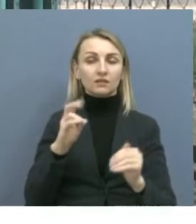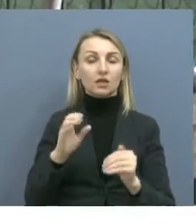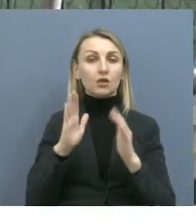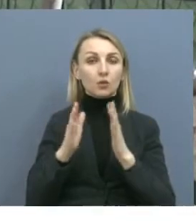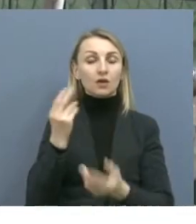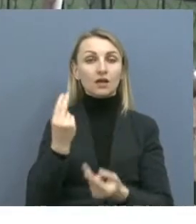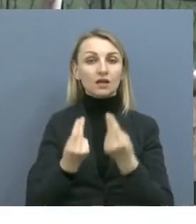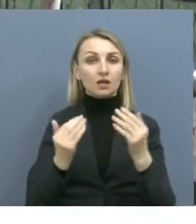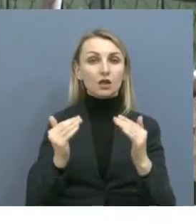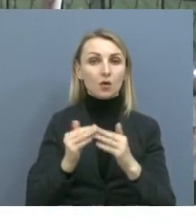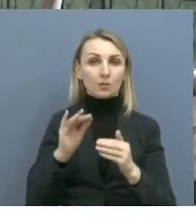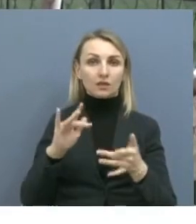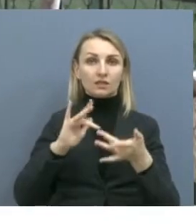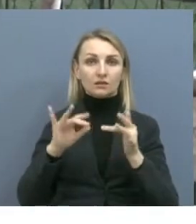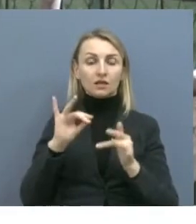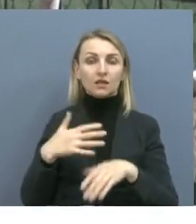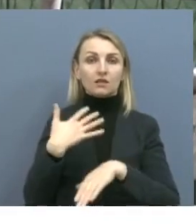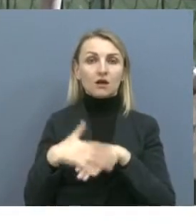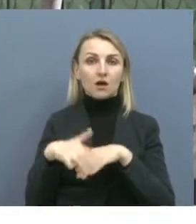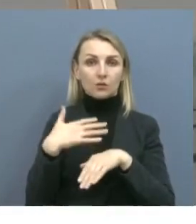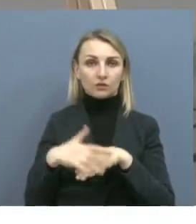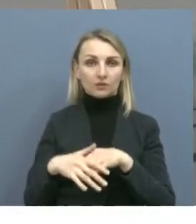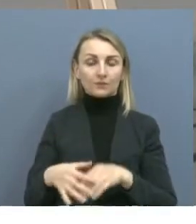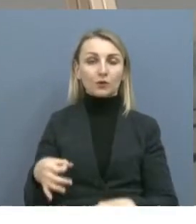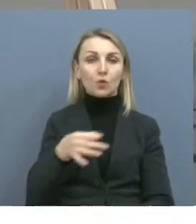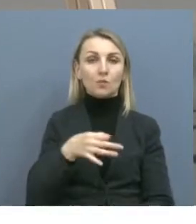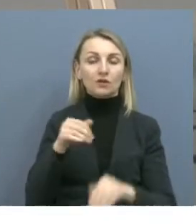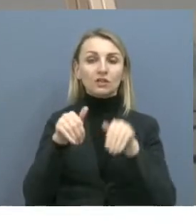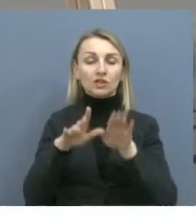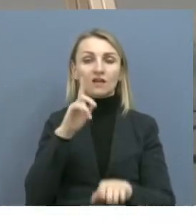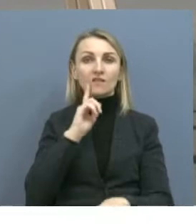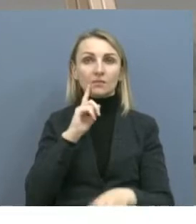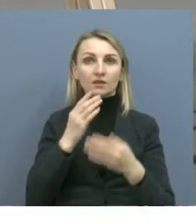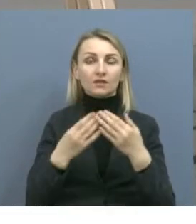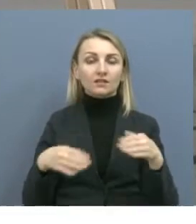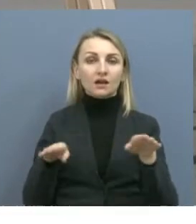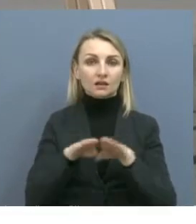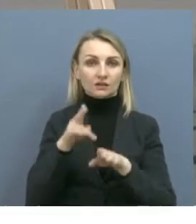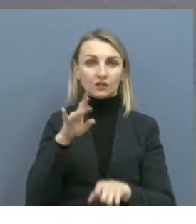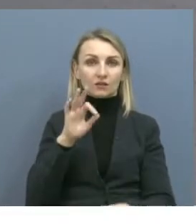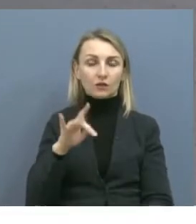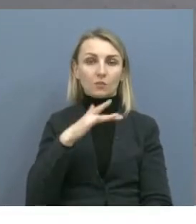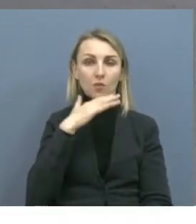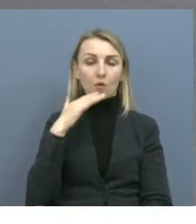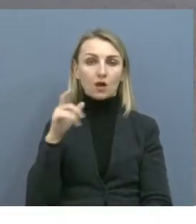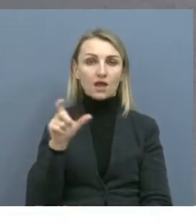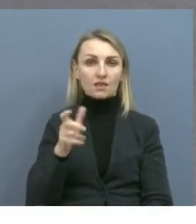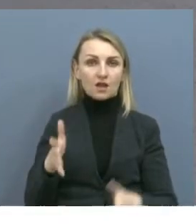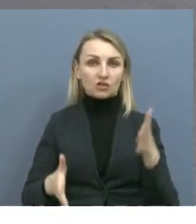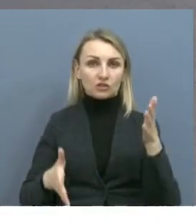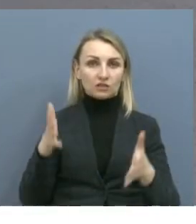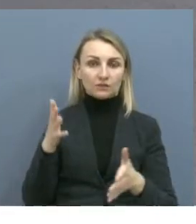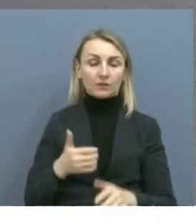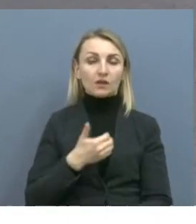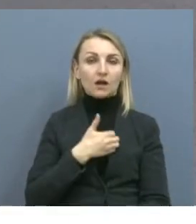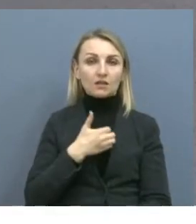игры дома и онлайн, но и во дворе. Областные эпидемиологи решили временно закрыть дворы многоэтажных жилых домов. Хотелось бы обратиться к